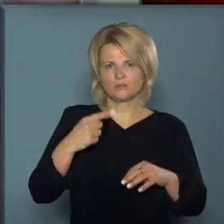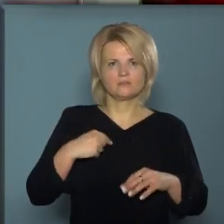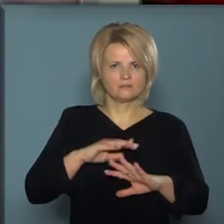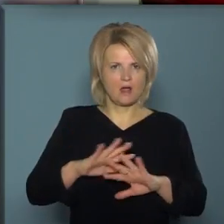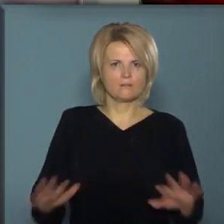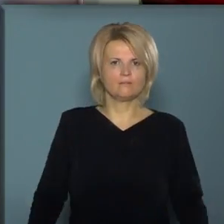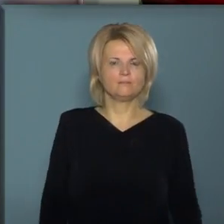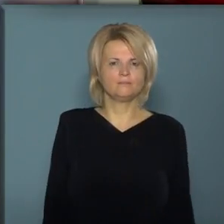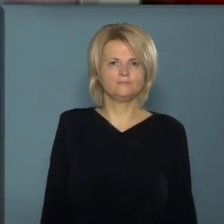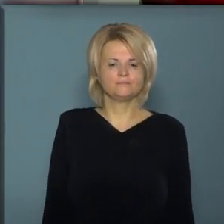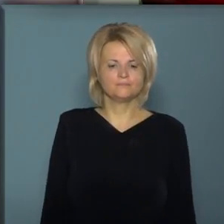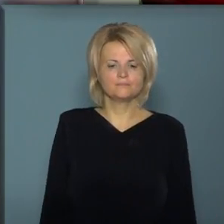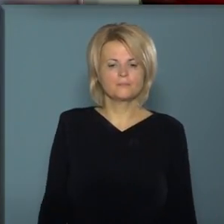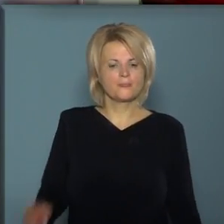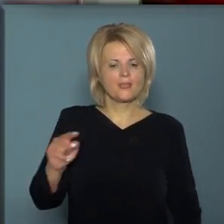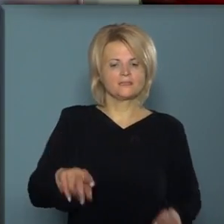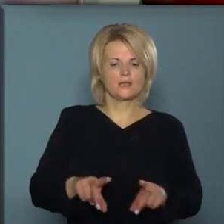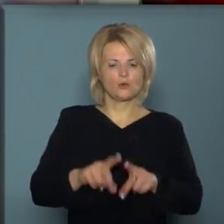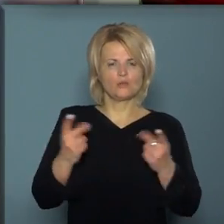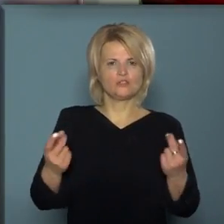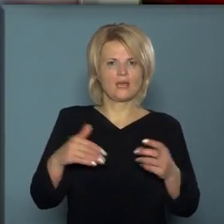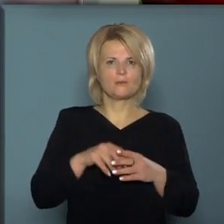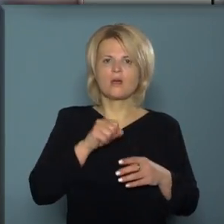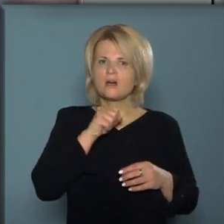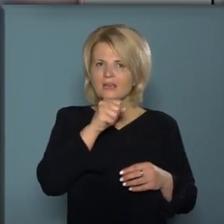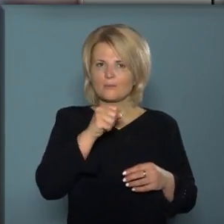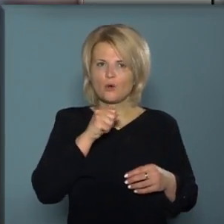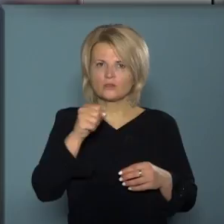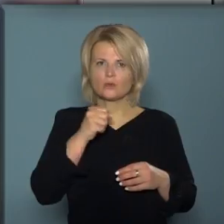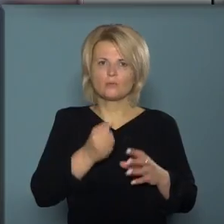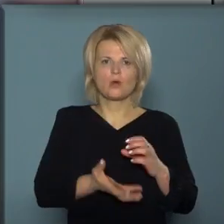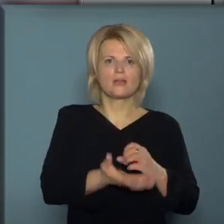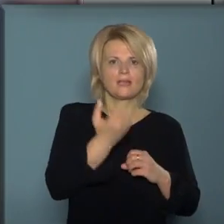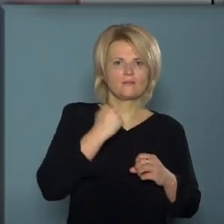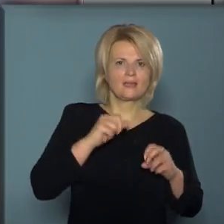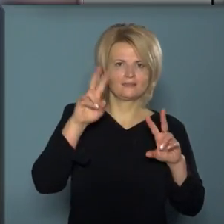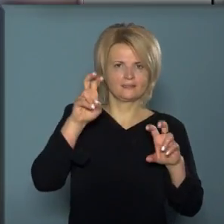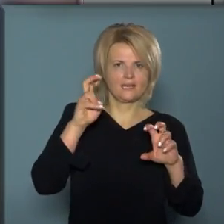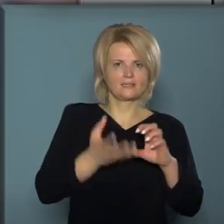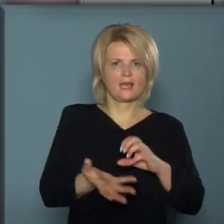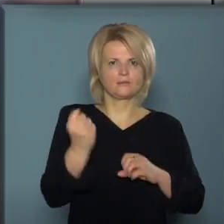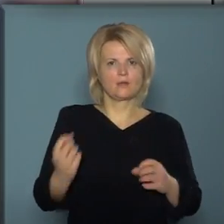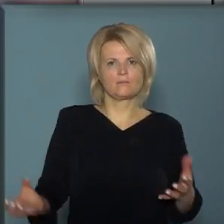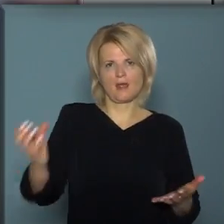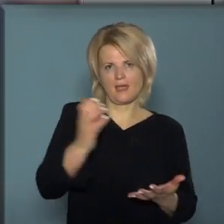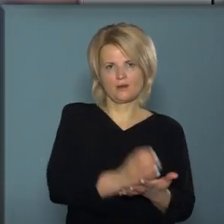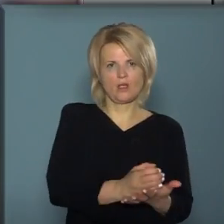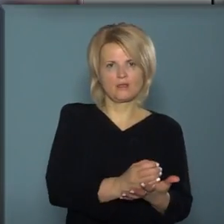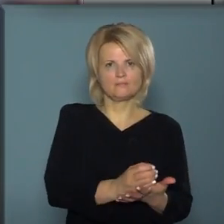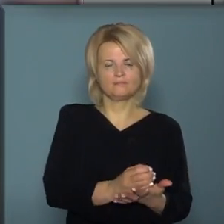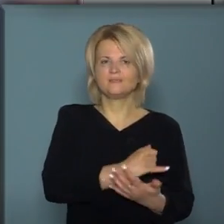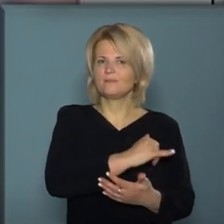Ezek az újságokban megjelent riportokból kiemelt idézetek. Én azt